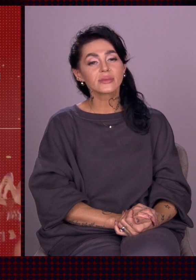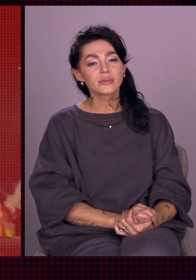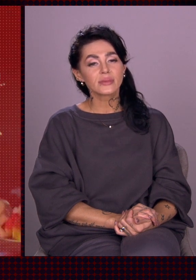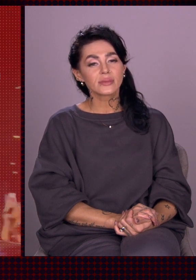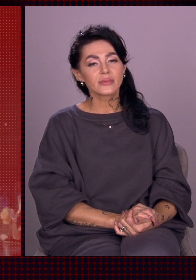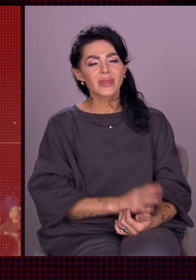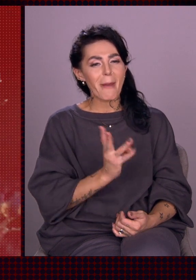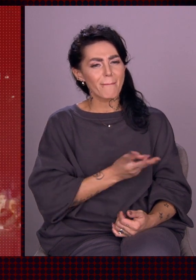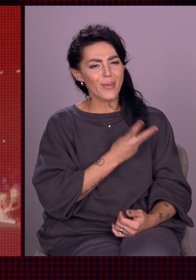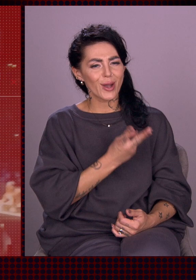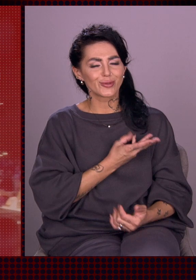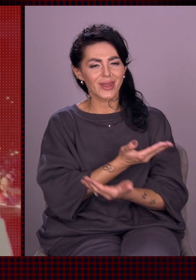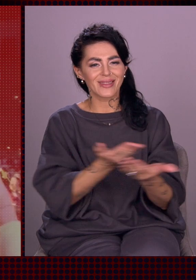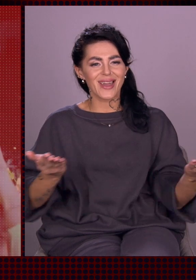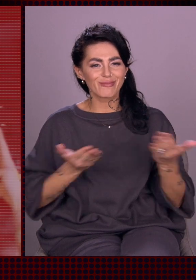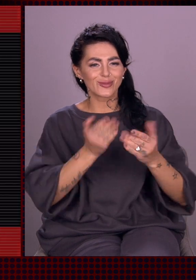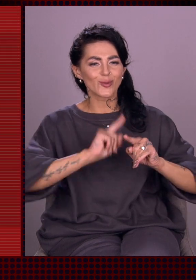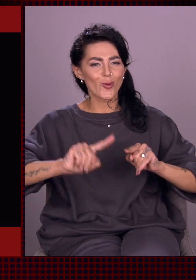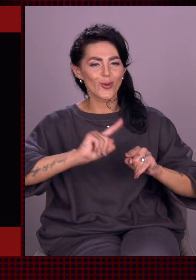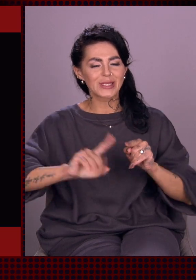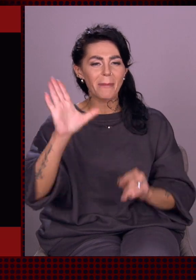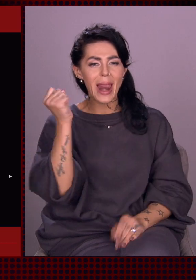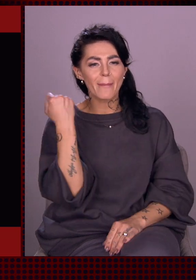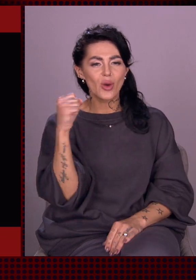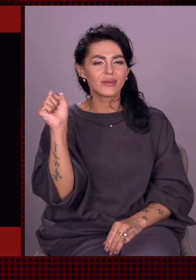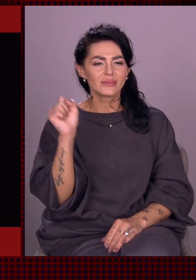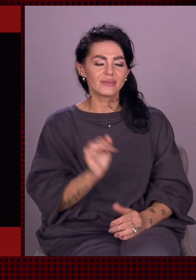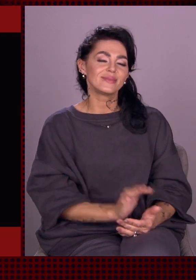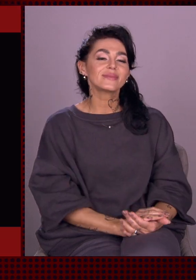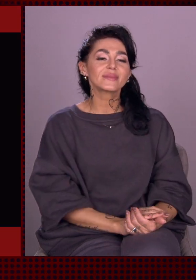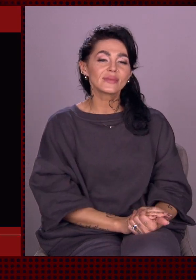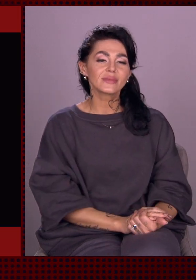Та бажають нам скорішої перемоги.